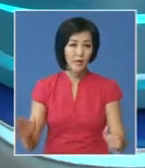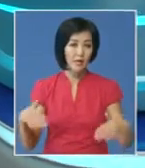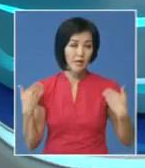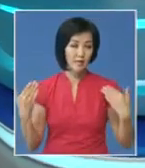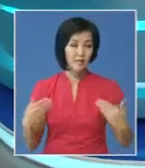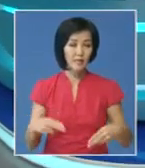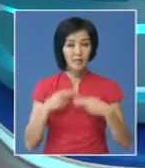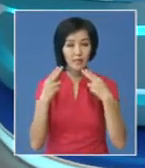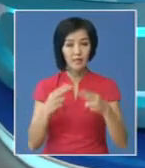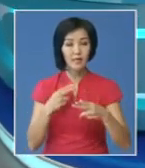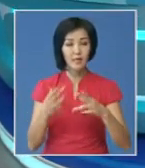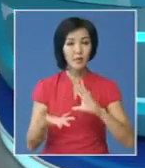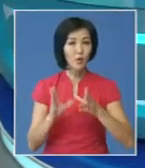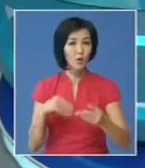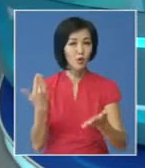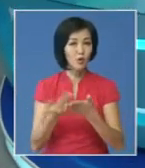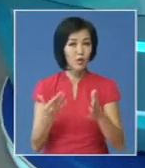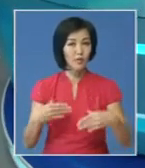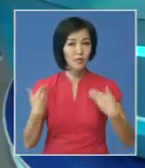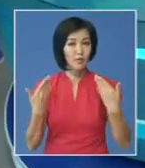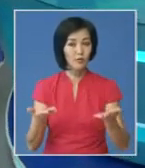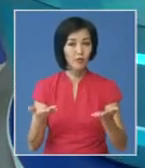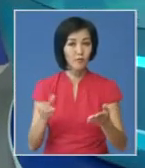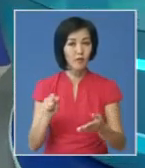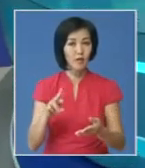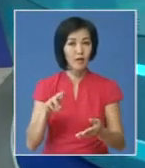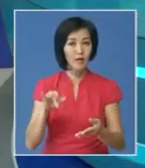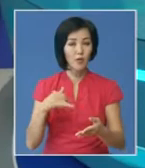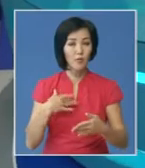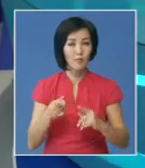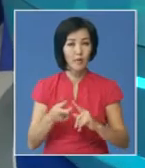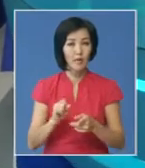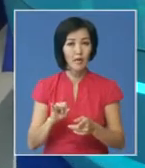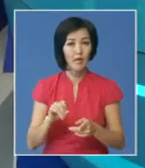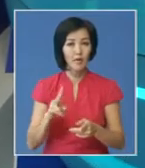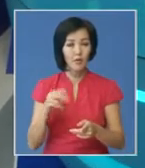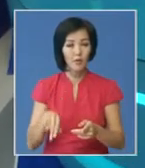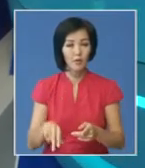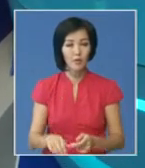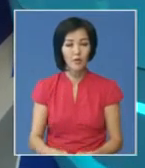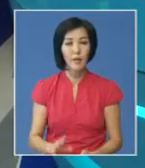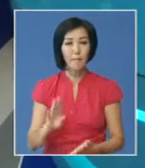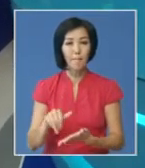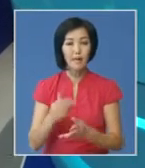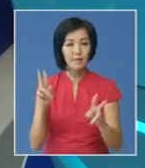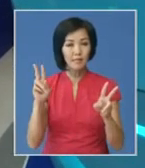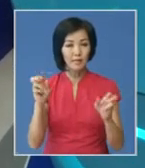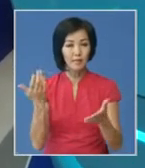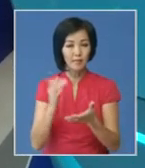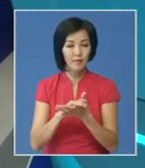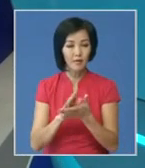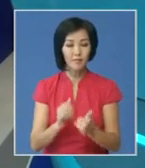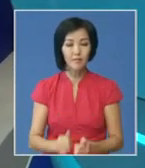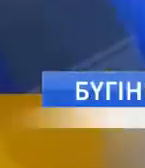Армысыздар, Жетісу арнасының тікелей эфирінде қорытынды жаңалықтар. Студияда Аял Сансызбаева, суд аудармада Айгүл Станбекова. Алдымен қысқа шаңдатпа.